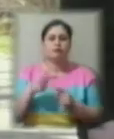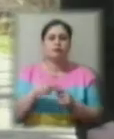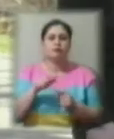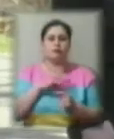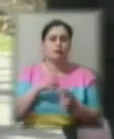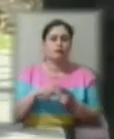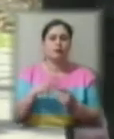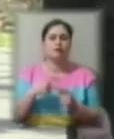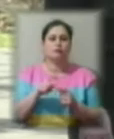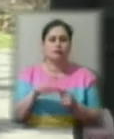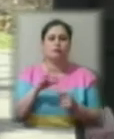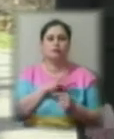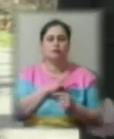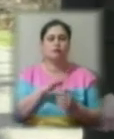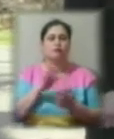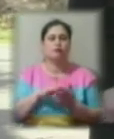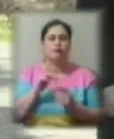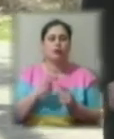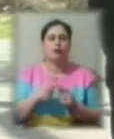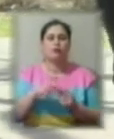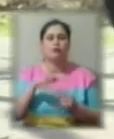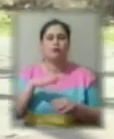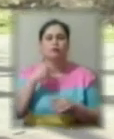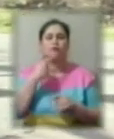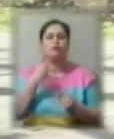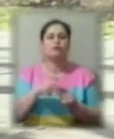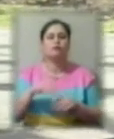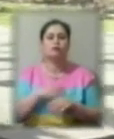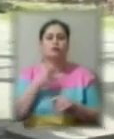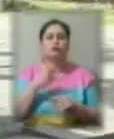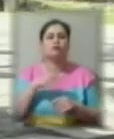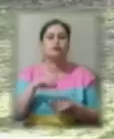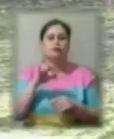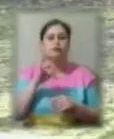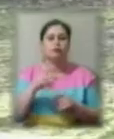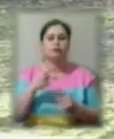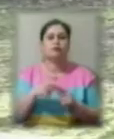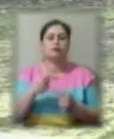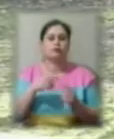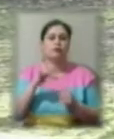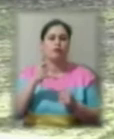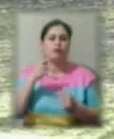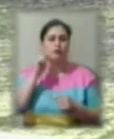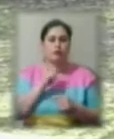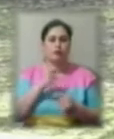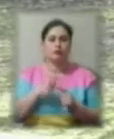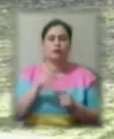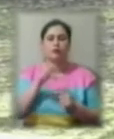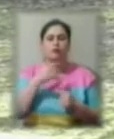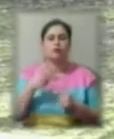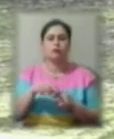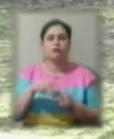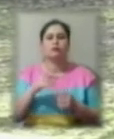Лише згодом, говорить чоловік, йому розказали, що він повертається до України. Навіть коли вже от 7 вересня